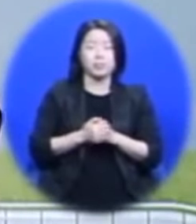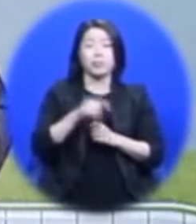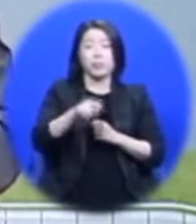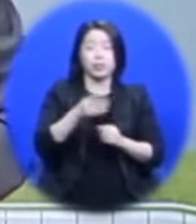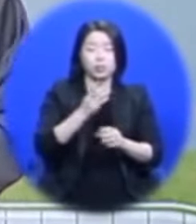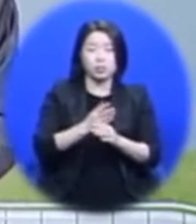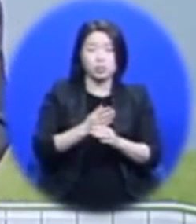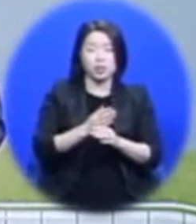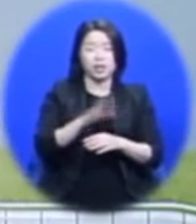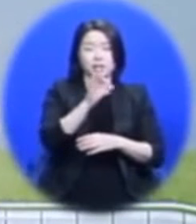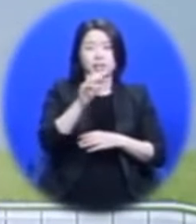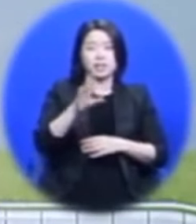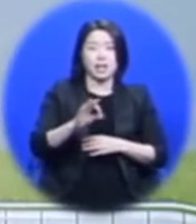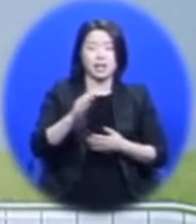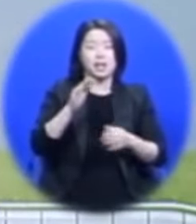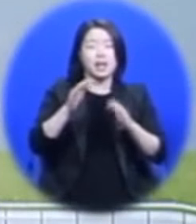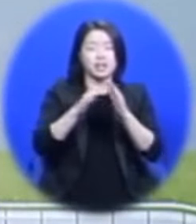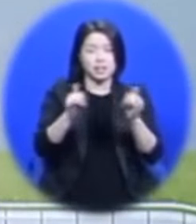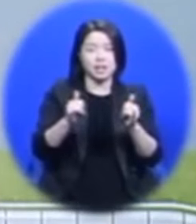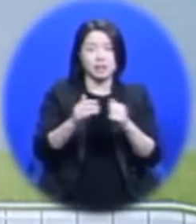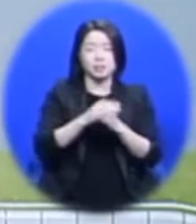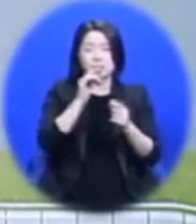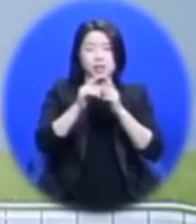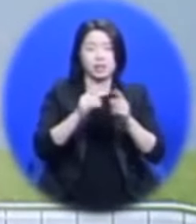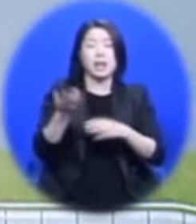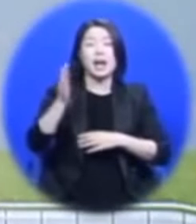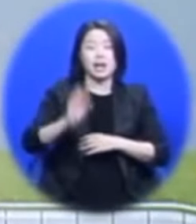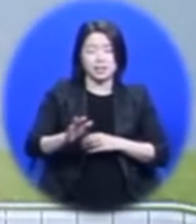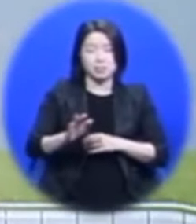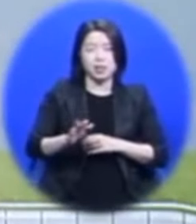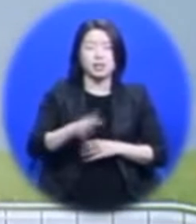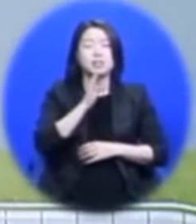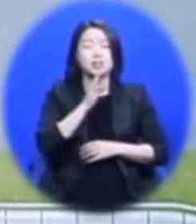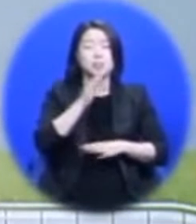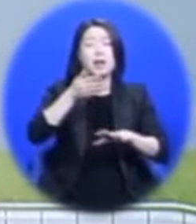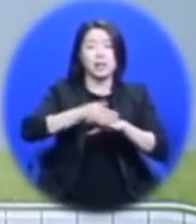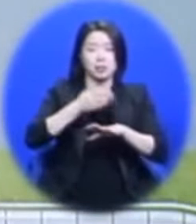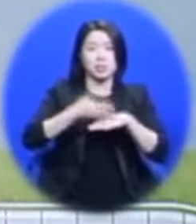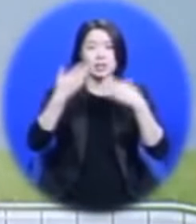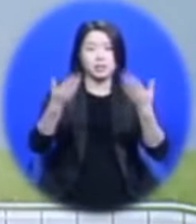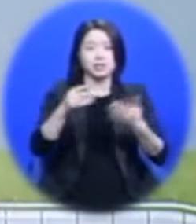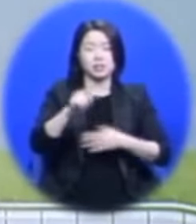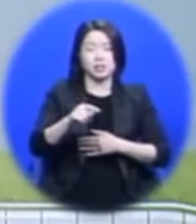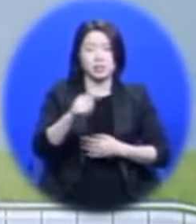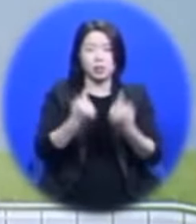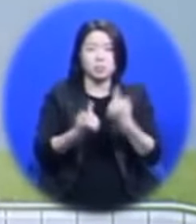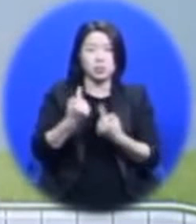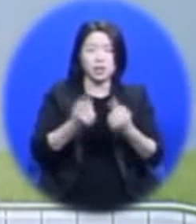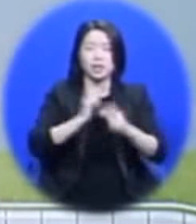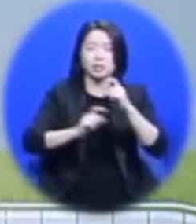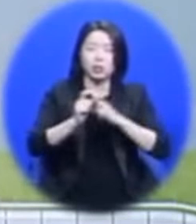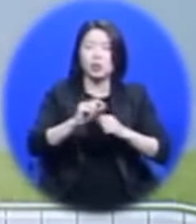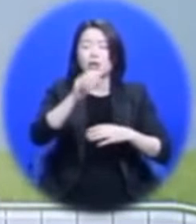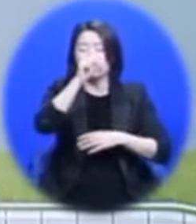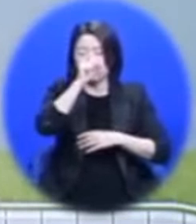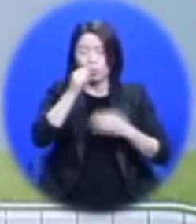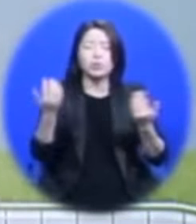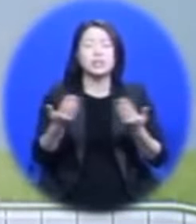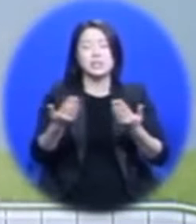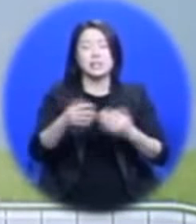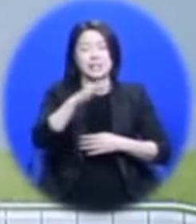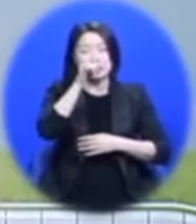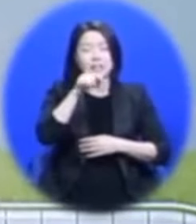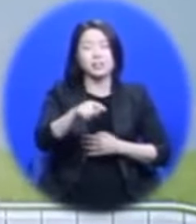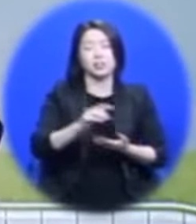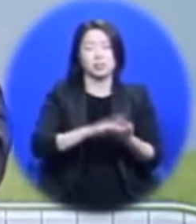그러면서 그 양 씨가 하는 이야기가 그러나 목사님 정말 감사한 것은 이것보다 더 좋은 일이 있었다는